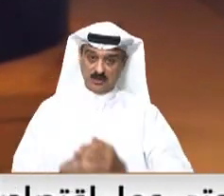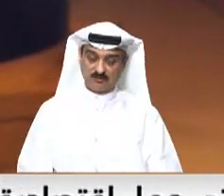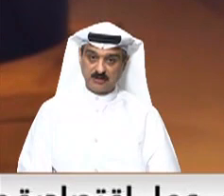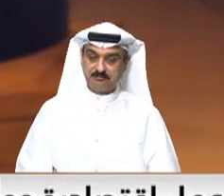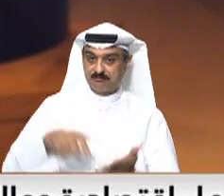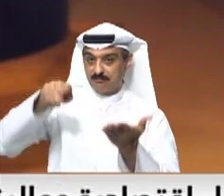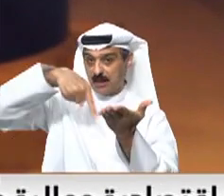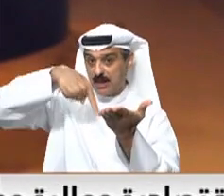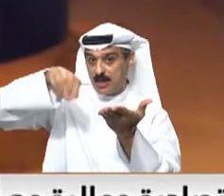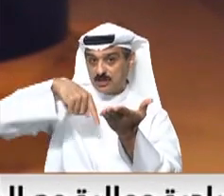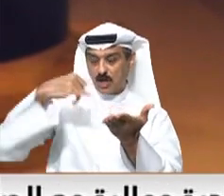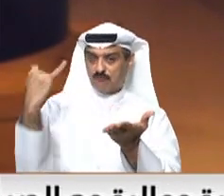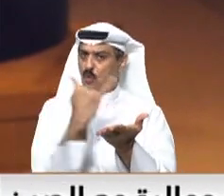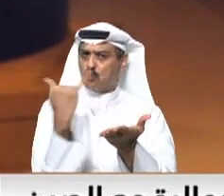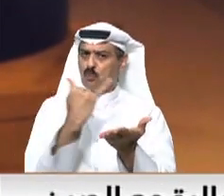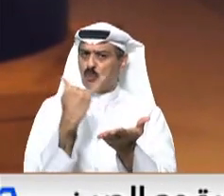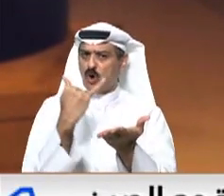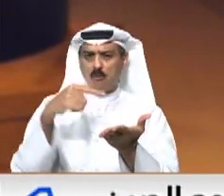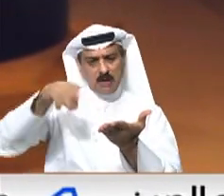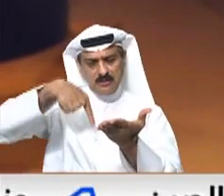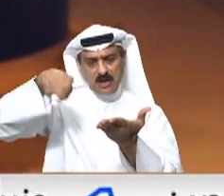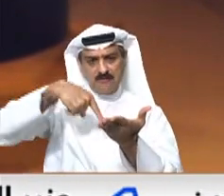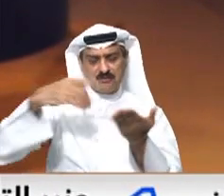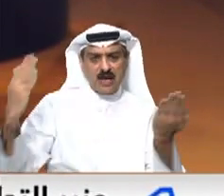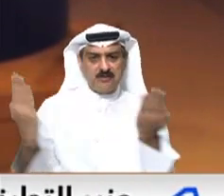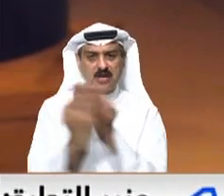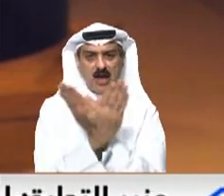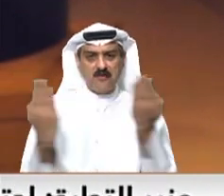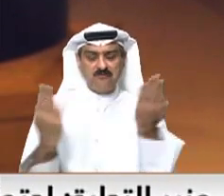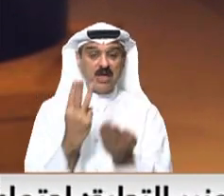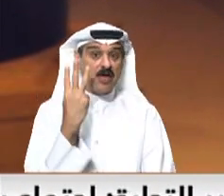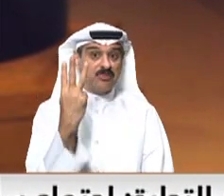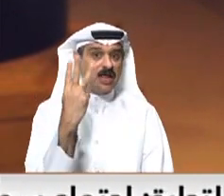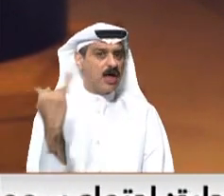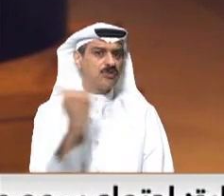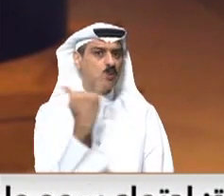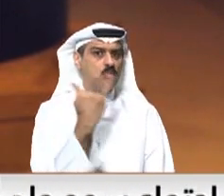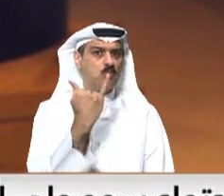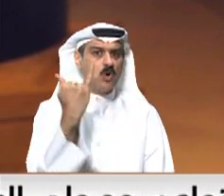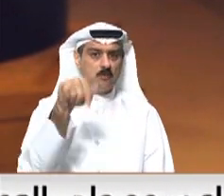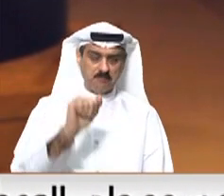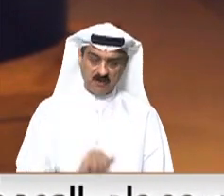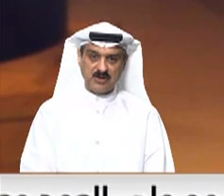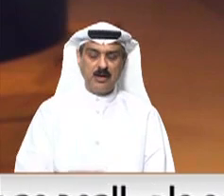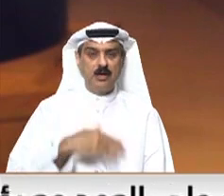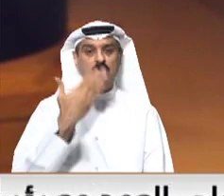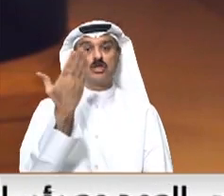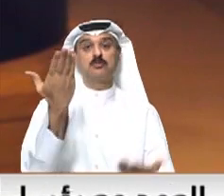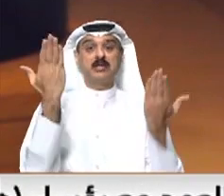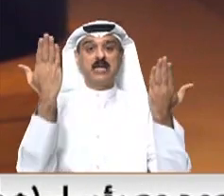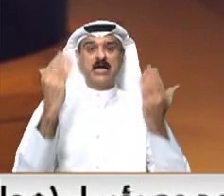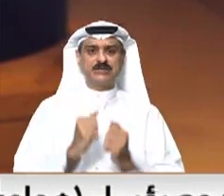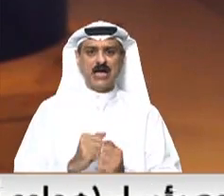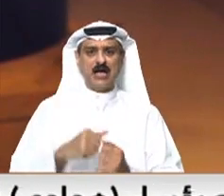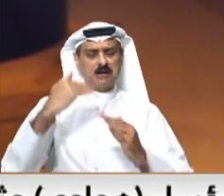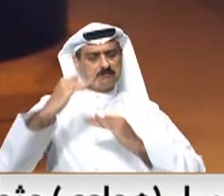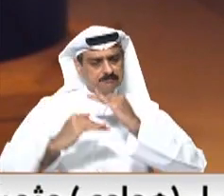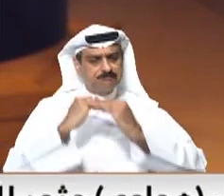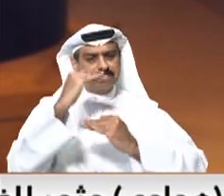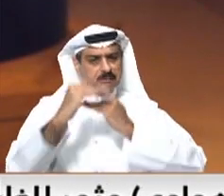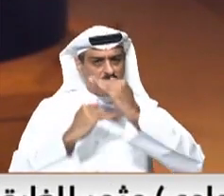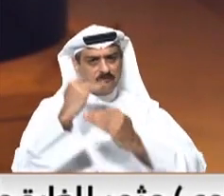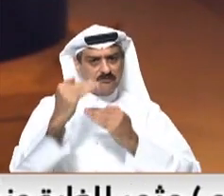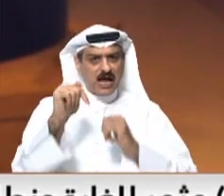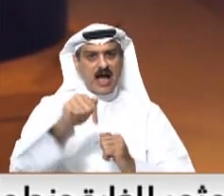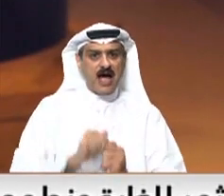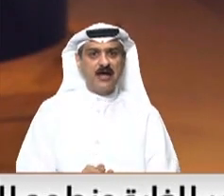على اهم الاتفاقيات 7، هذه 3 اتفاقيات، ونأمل إن شاء الله بفضل الله سبحانه وتعالى وقدرته إن شاء الله أن